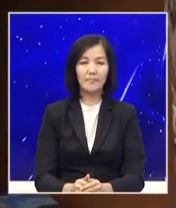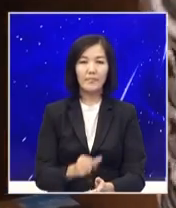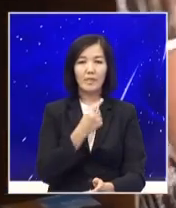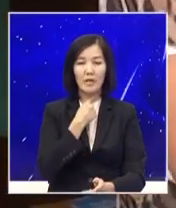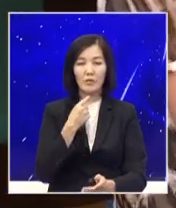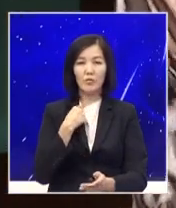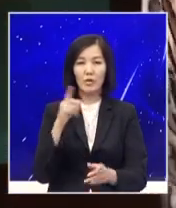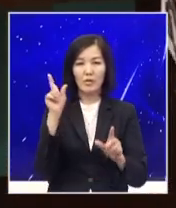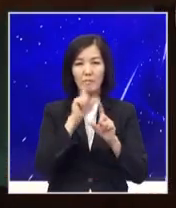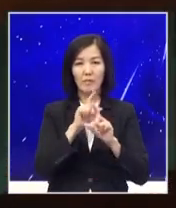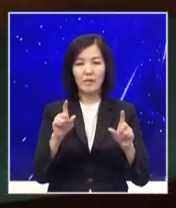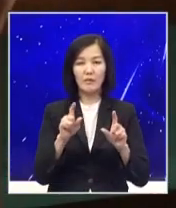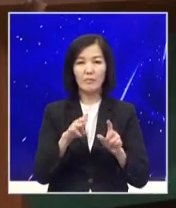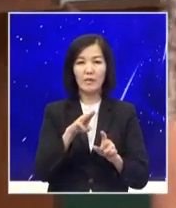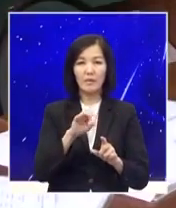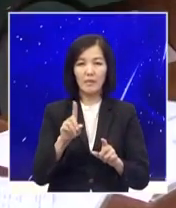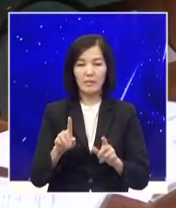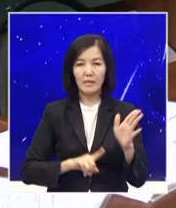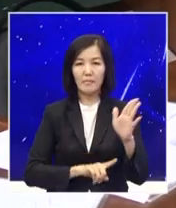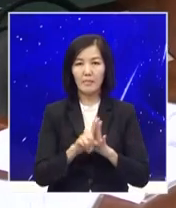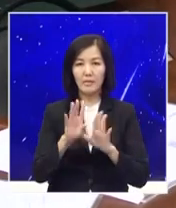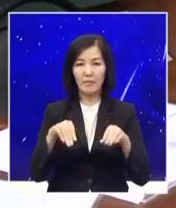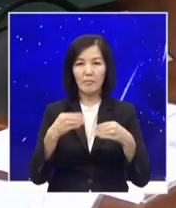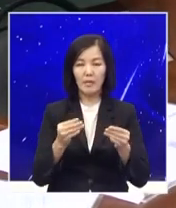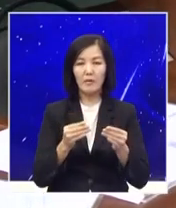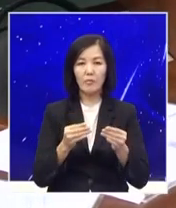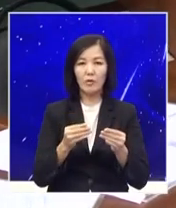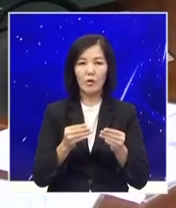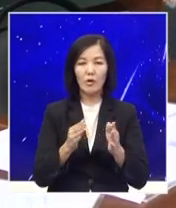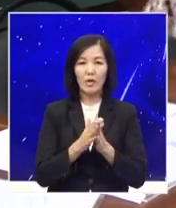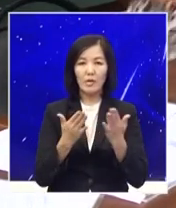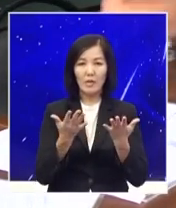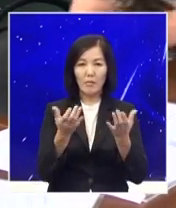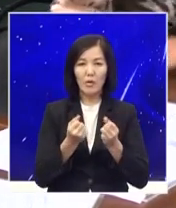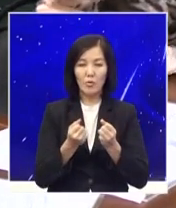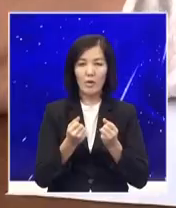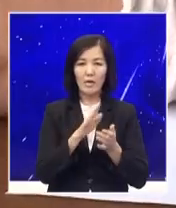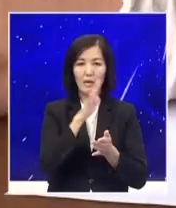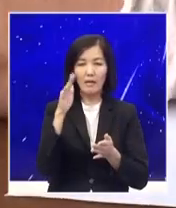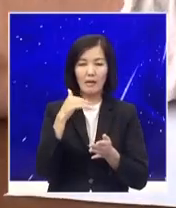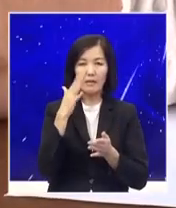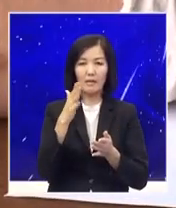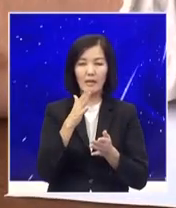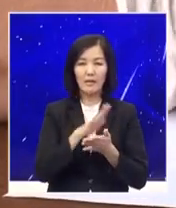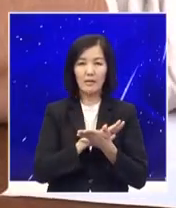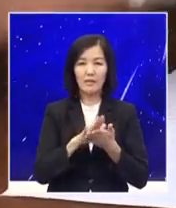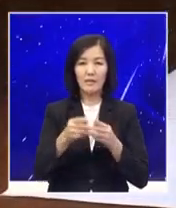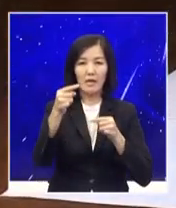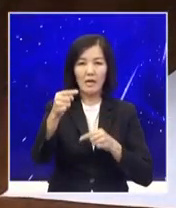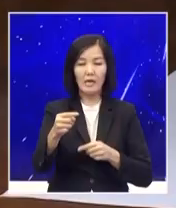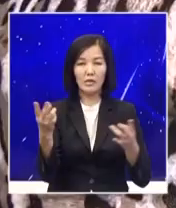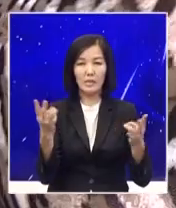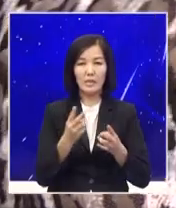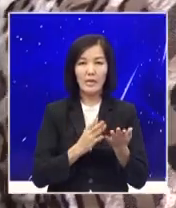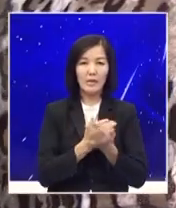Талдықорғандағы мектептерде кітап тамыздан бастап таратылуда. Кітапханашылар оқулыққа келген ата-ана мен мұғалімдерге санитарлық талаппен арақашықтық сақтатып